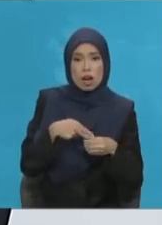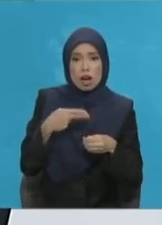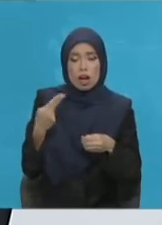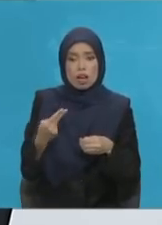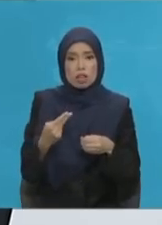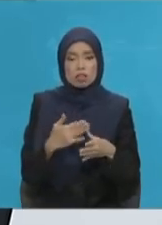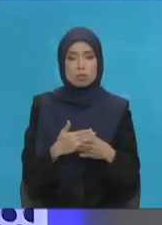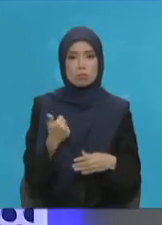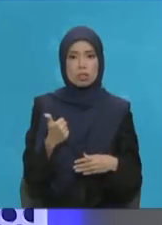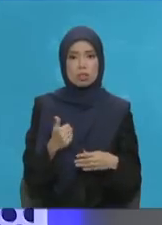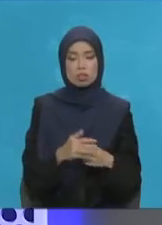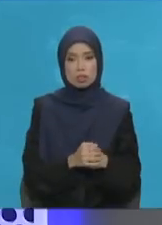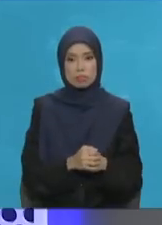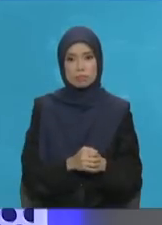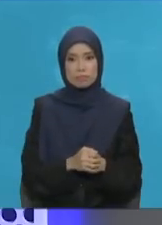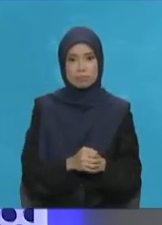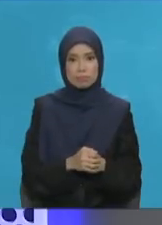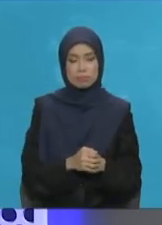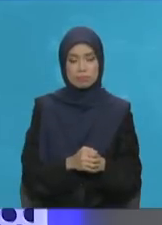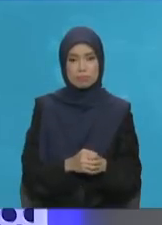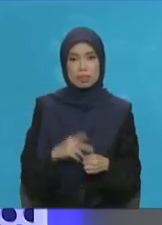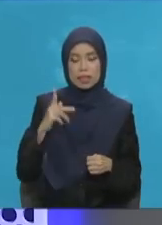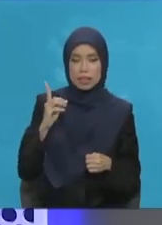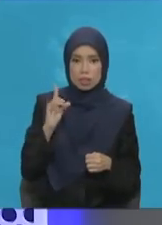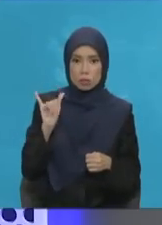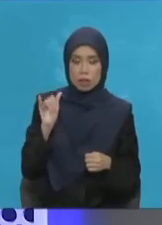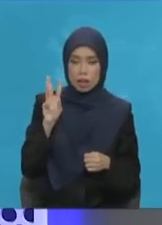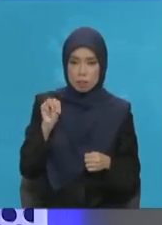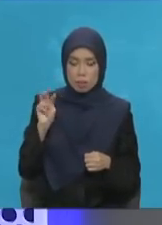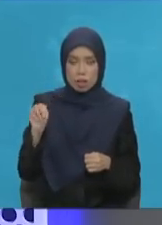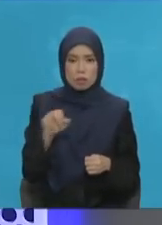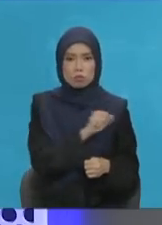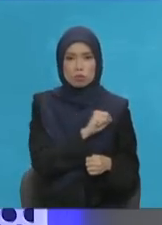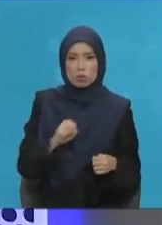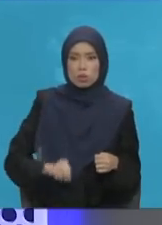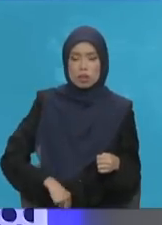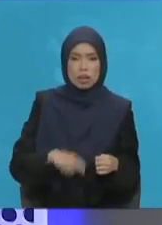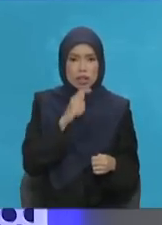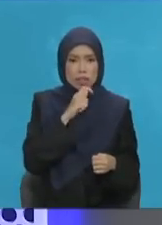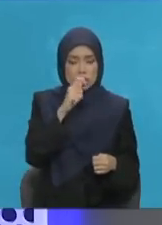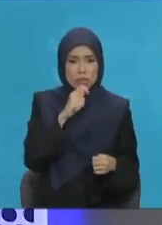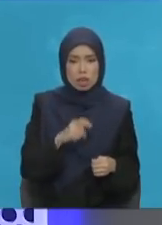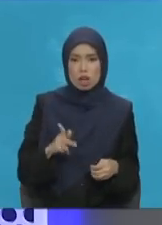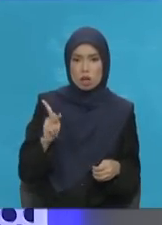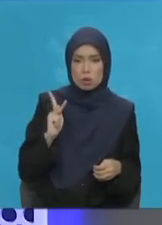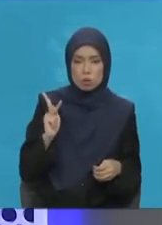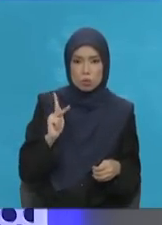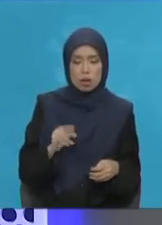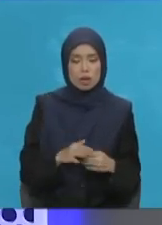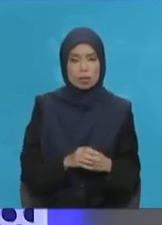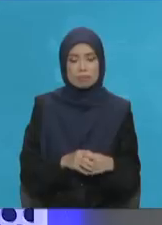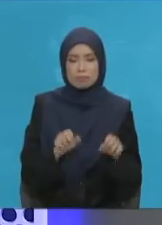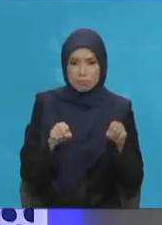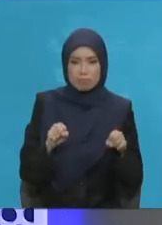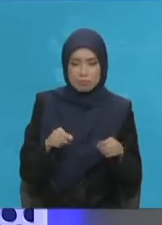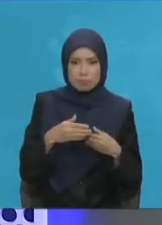baik ke bawah dulu yang maha Mulia bertita seseorang ketua tidaklah salah memberi arahan